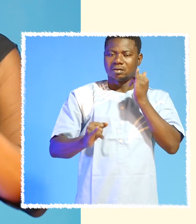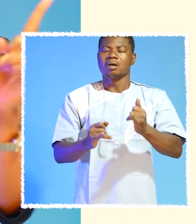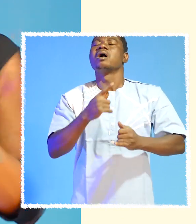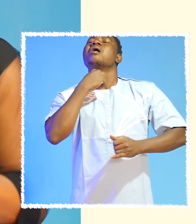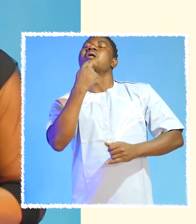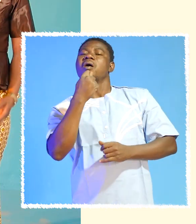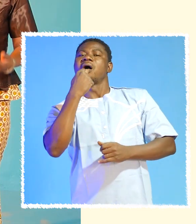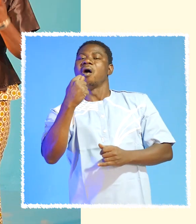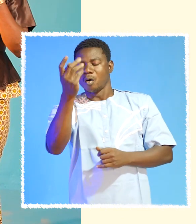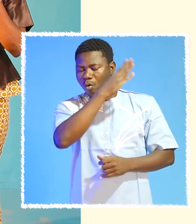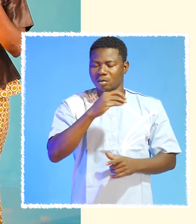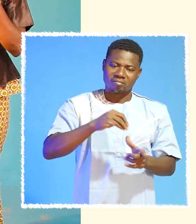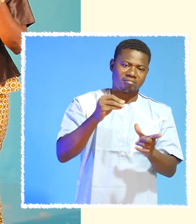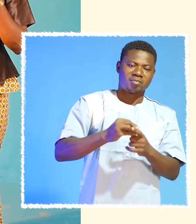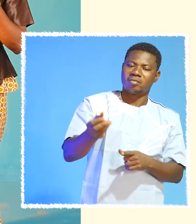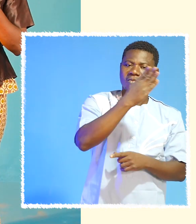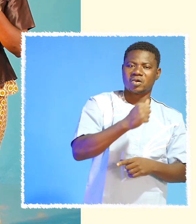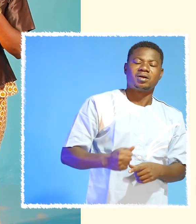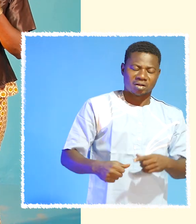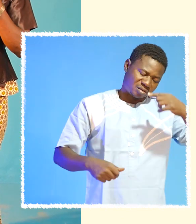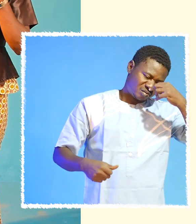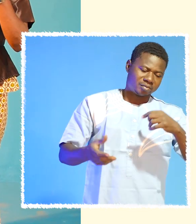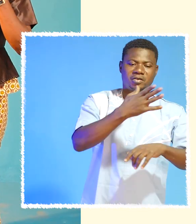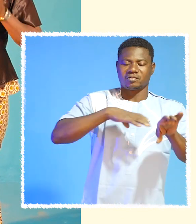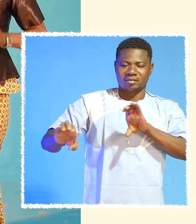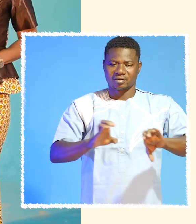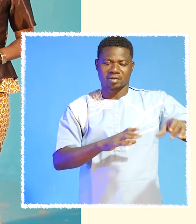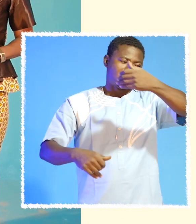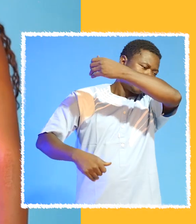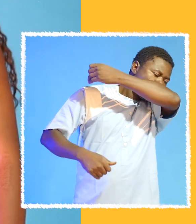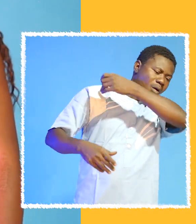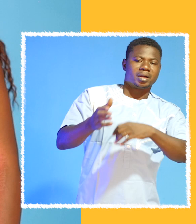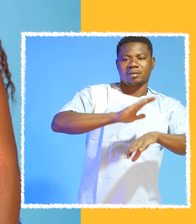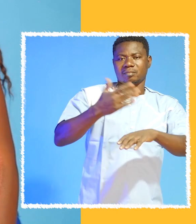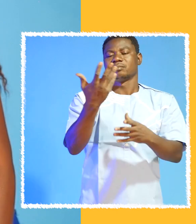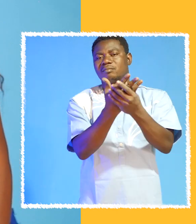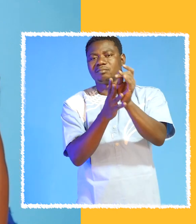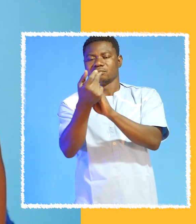les sont donc En plus, nous sont maintenant En Faut s'en